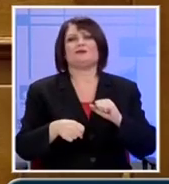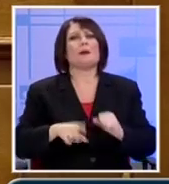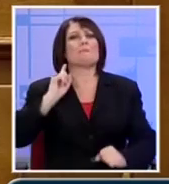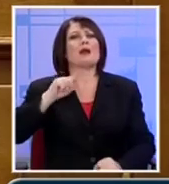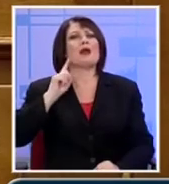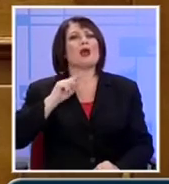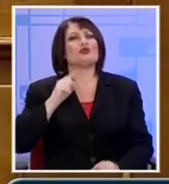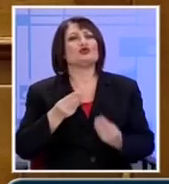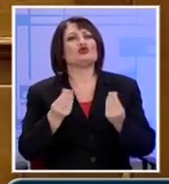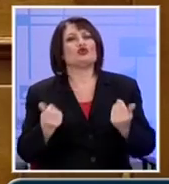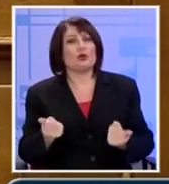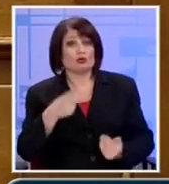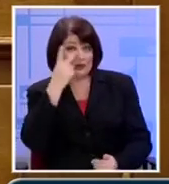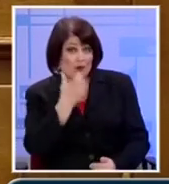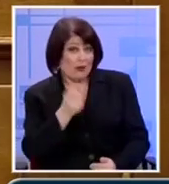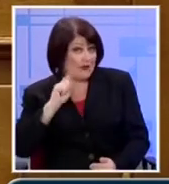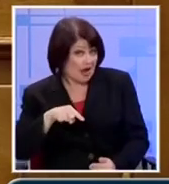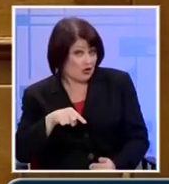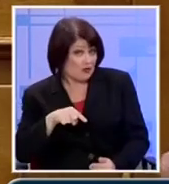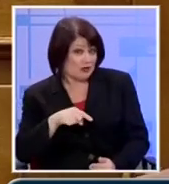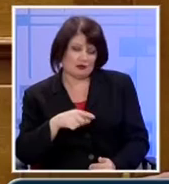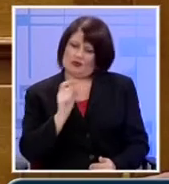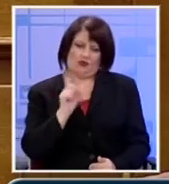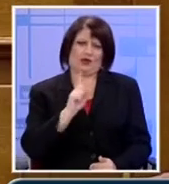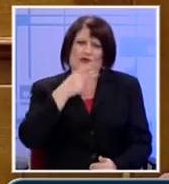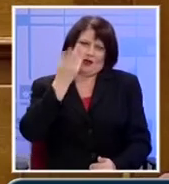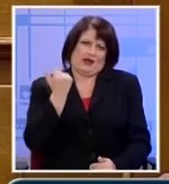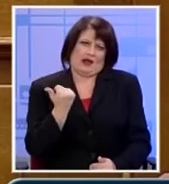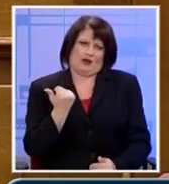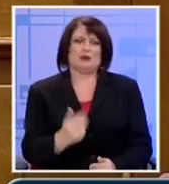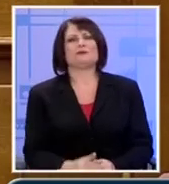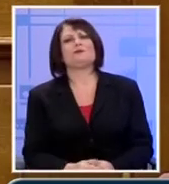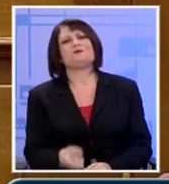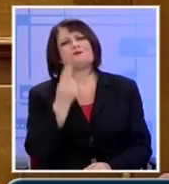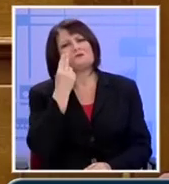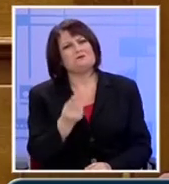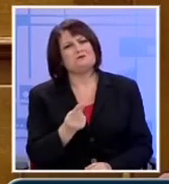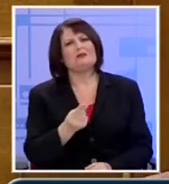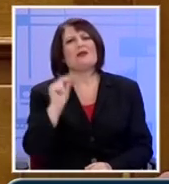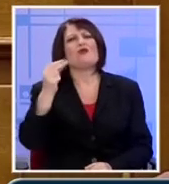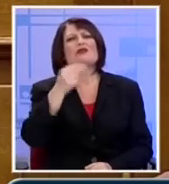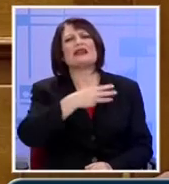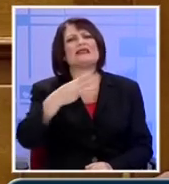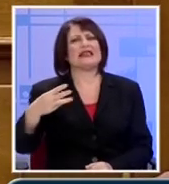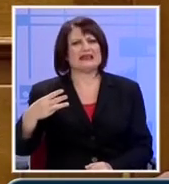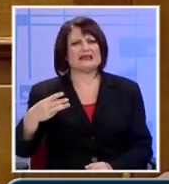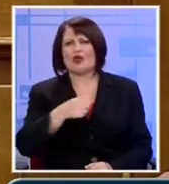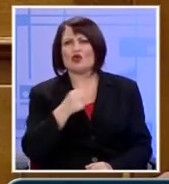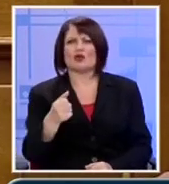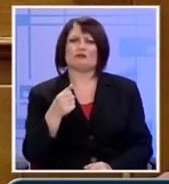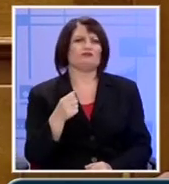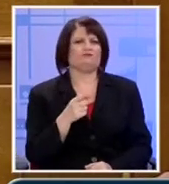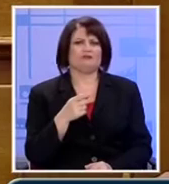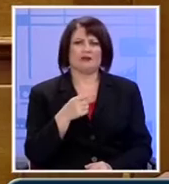παράνομων μέσων στο πλαίσιο του δικαιώματος αυτού? Προφανώς όχι. Έχει παρατηρηθεί η στελέχη σας. Όχι μόνο να μην καταδικάζουν